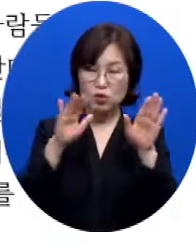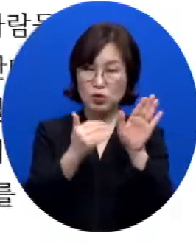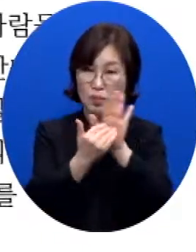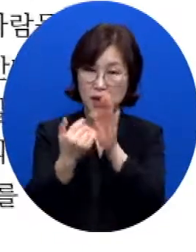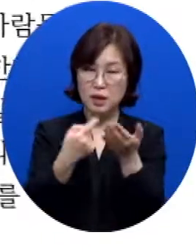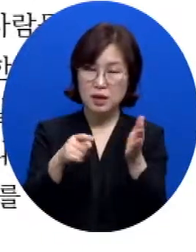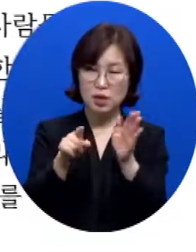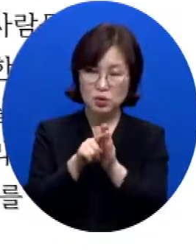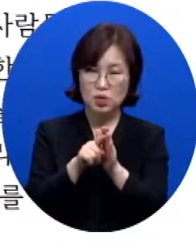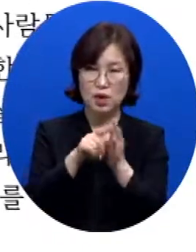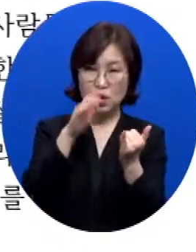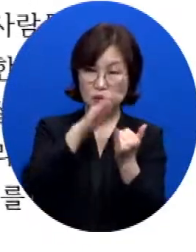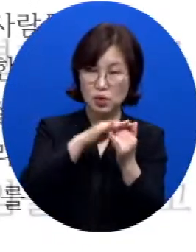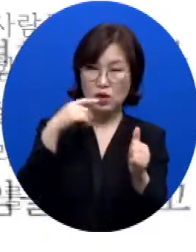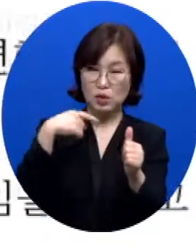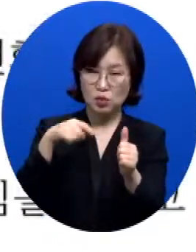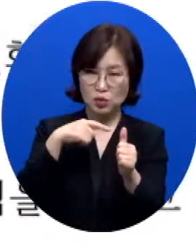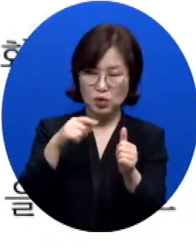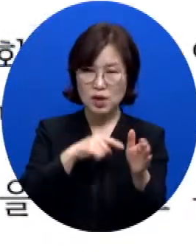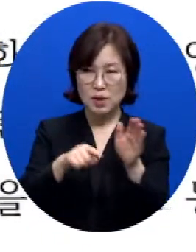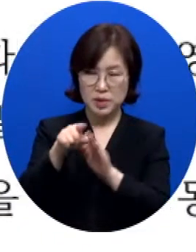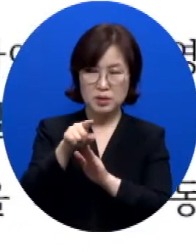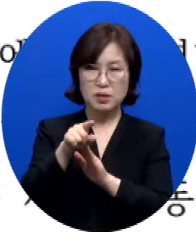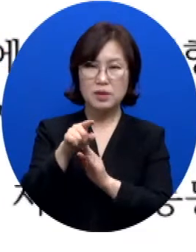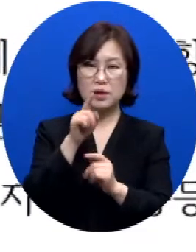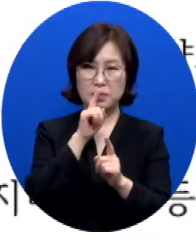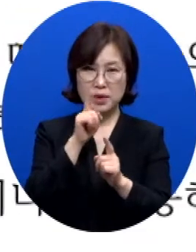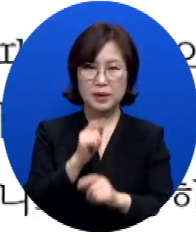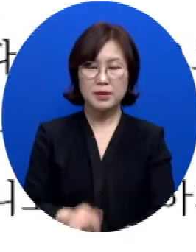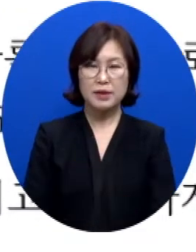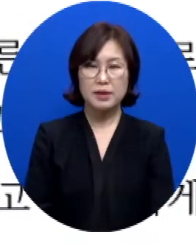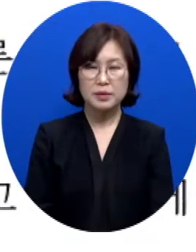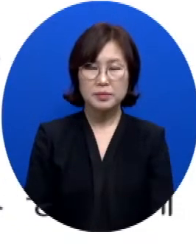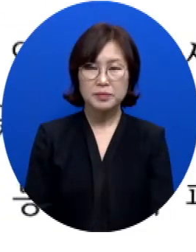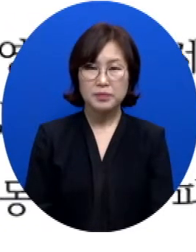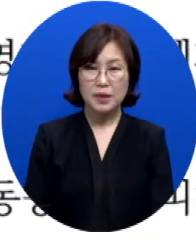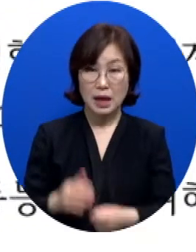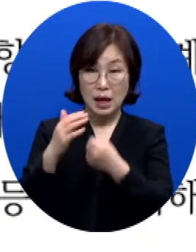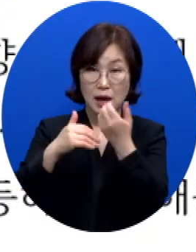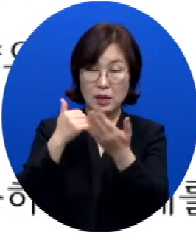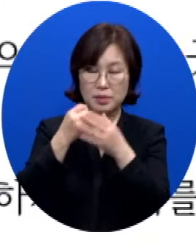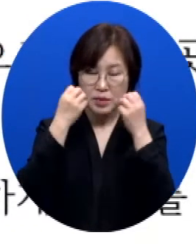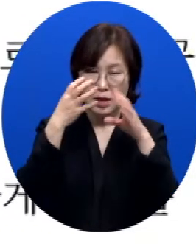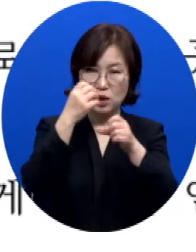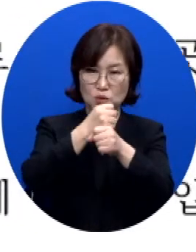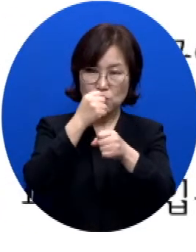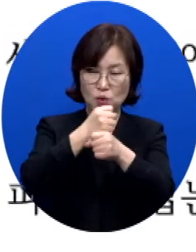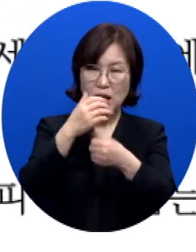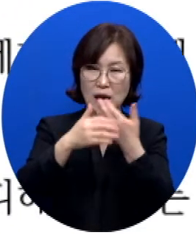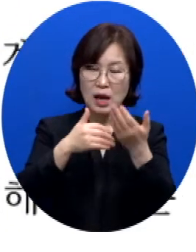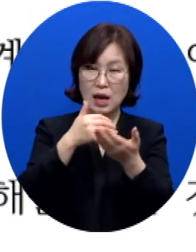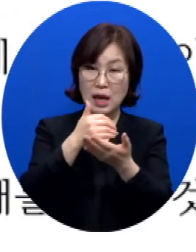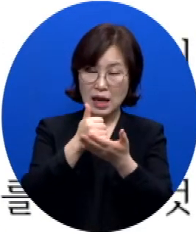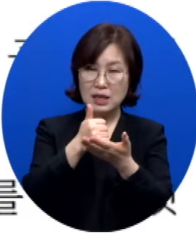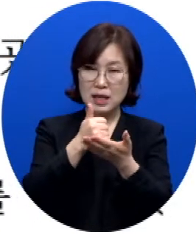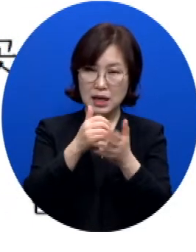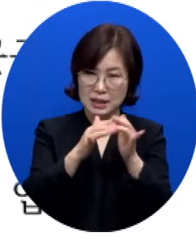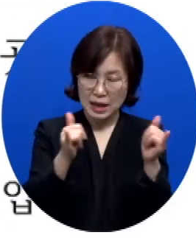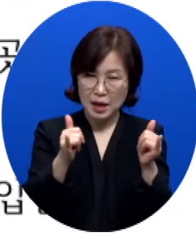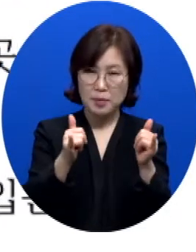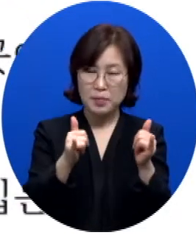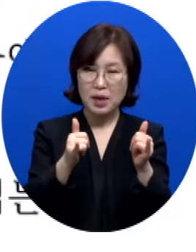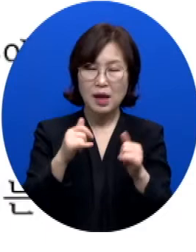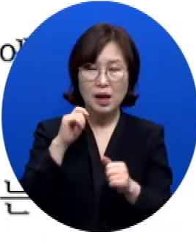다음 셀에 교육과 실천에 앞장서야 한다 고 전했습니다 이어 하나님이 창조하신 인간의 존엄성을 위해 가난과